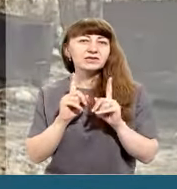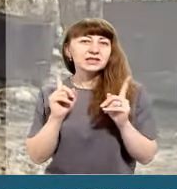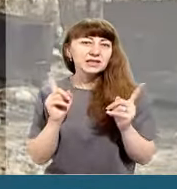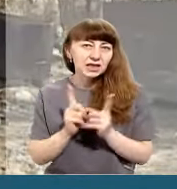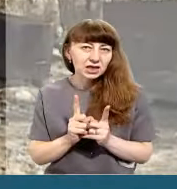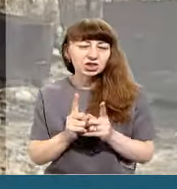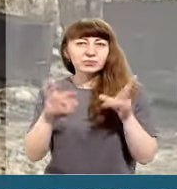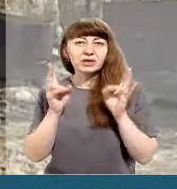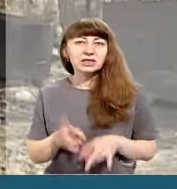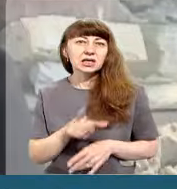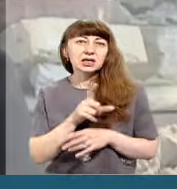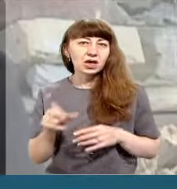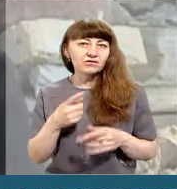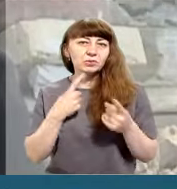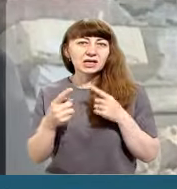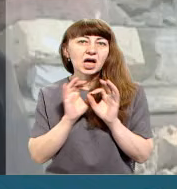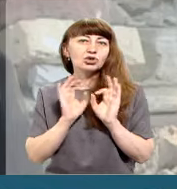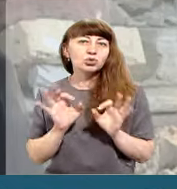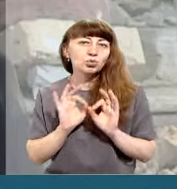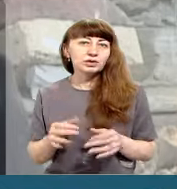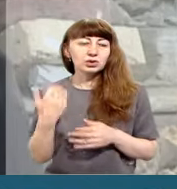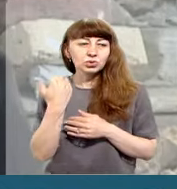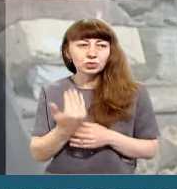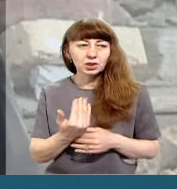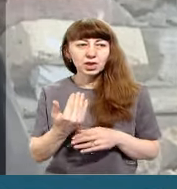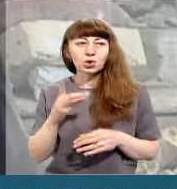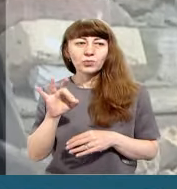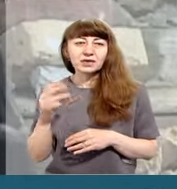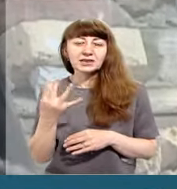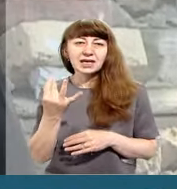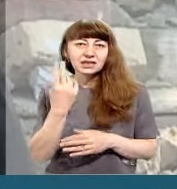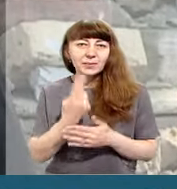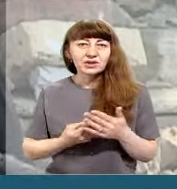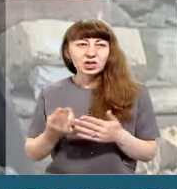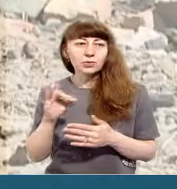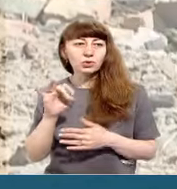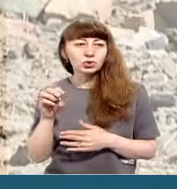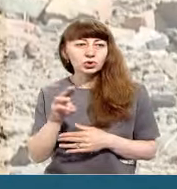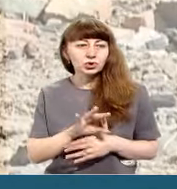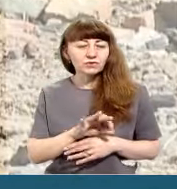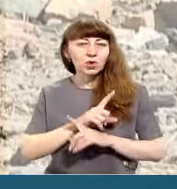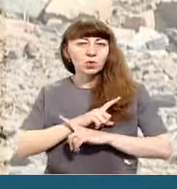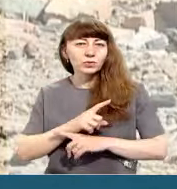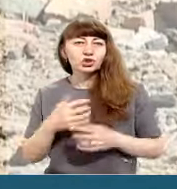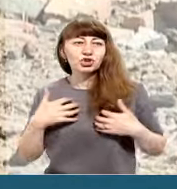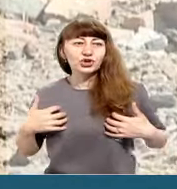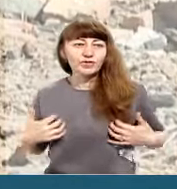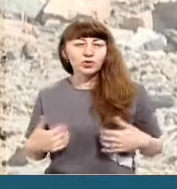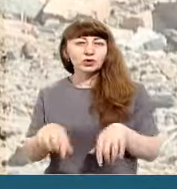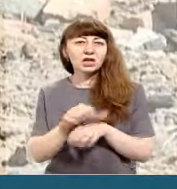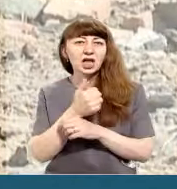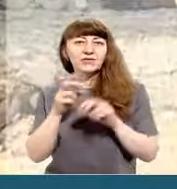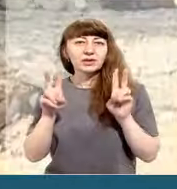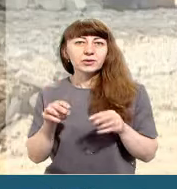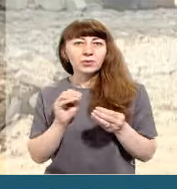Вопросов у жителей сел немало. Это касается порядка компенсации испорченного или утраченного имущества павшего скота. Однако главной